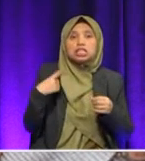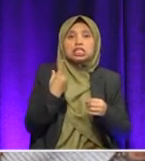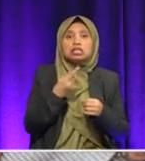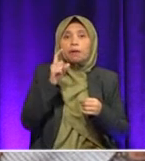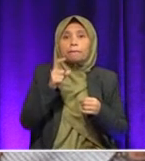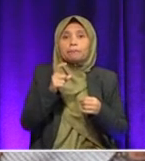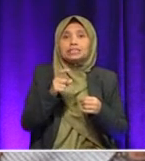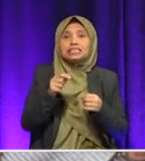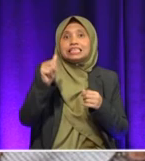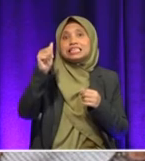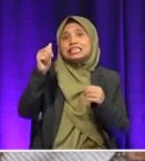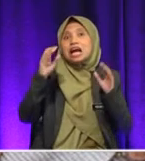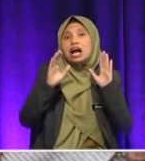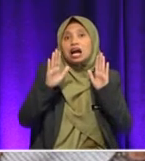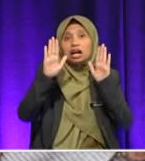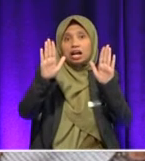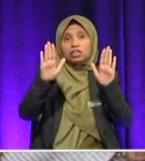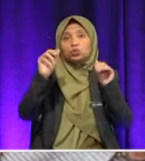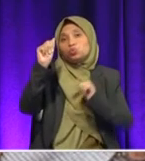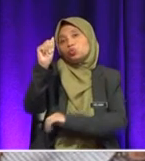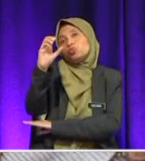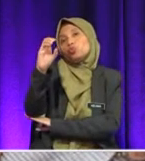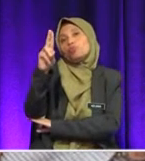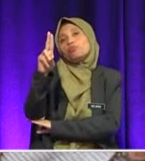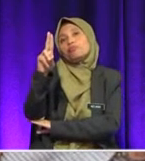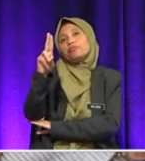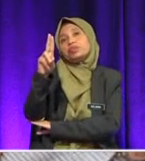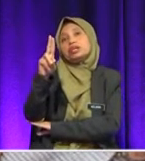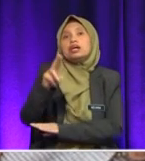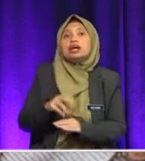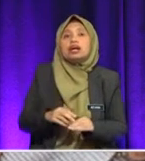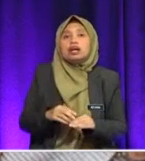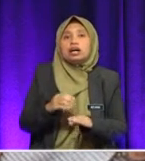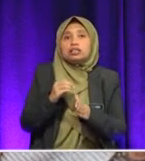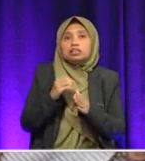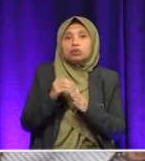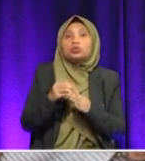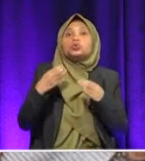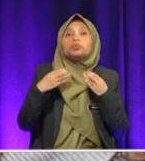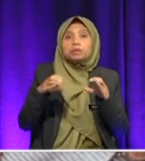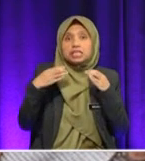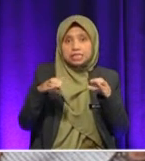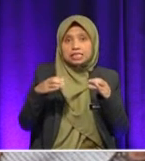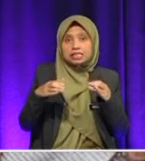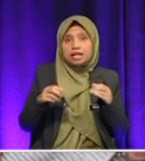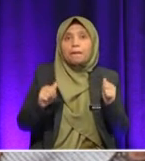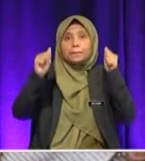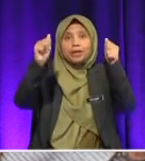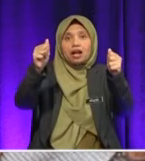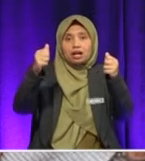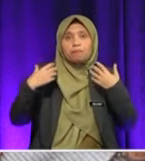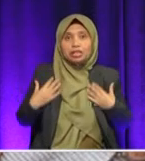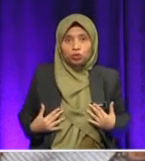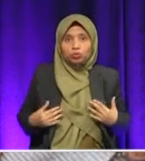badan dan baiki pakaian mengacu ini adalah kita fitting kalau udah bahasa Inggris mencoba ramuan Yes mencoba sebagai